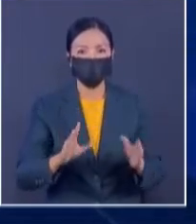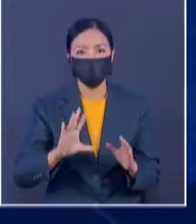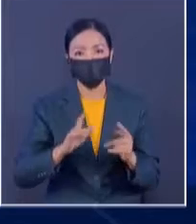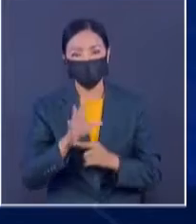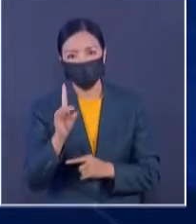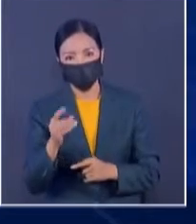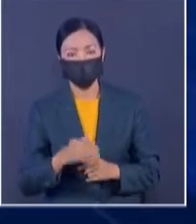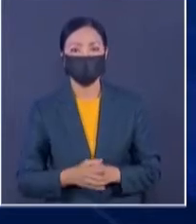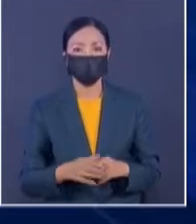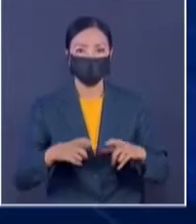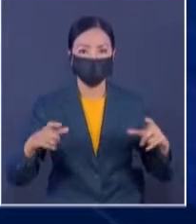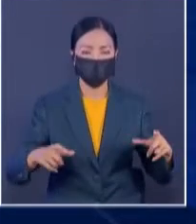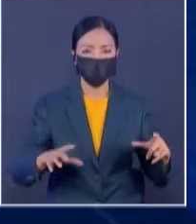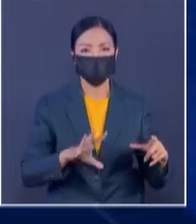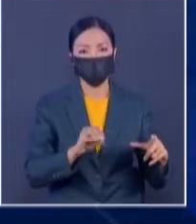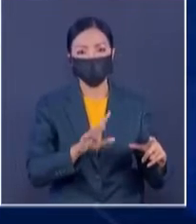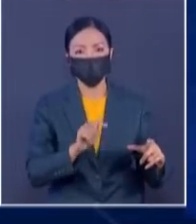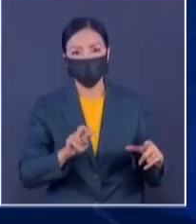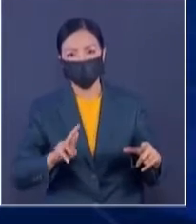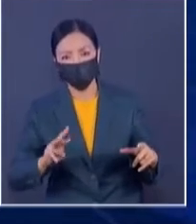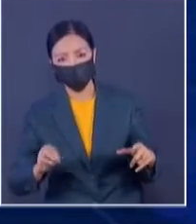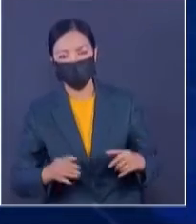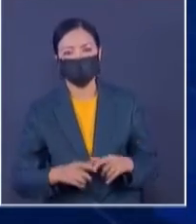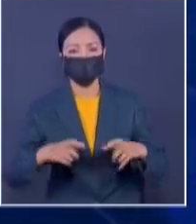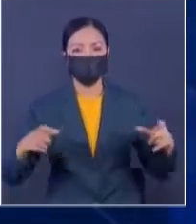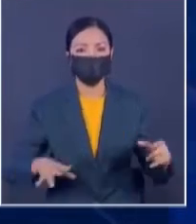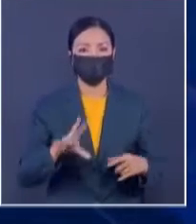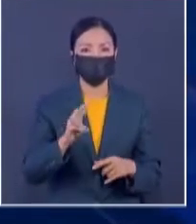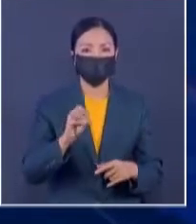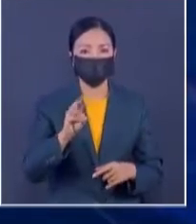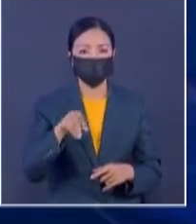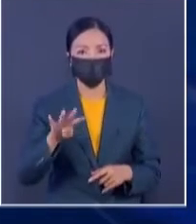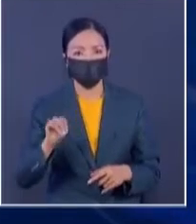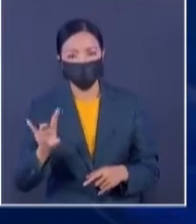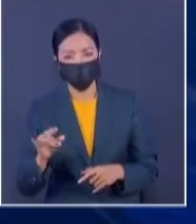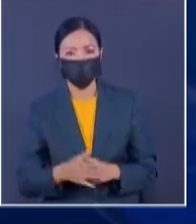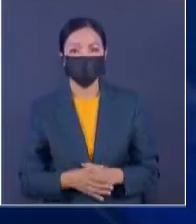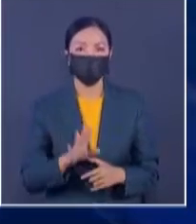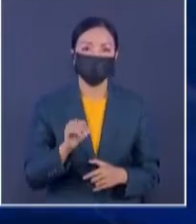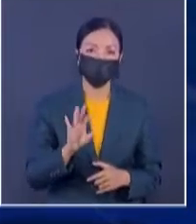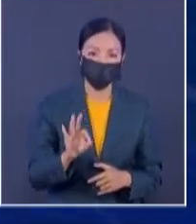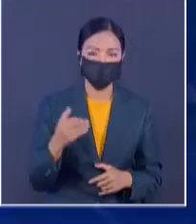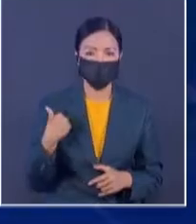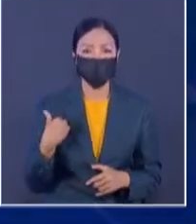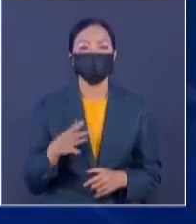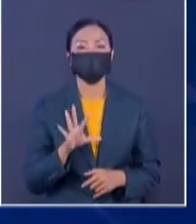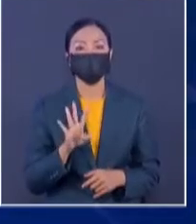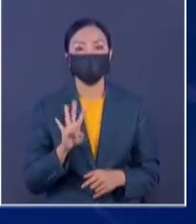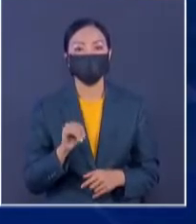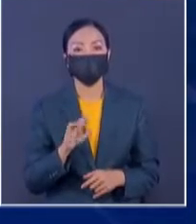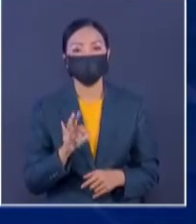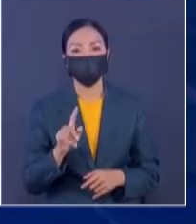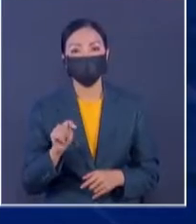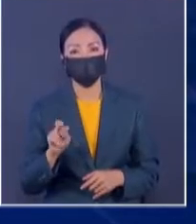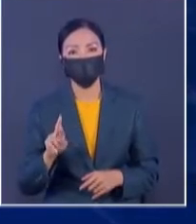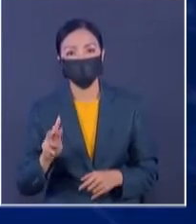ตั้งแต่55ตารางเมตรไปมี 76.48 ตารางเมตรมี49ตารางเมตรเนี่ยครับ